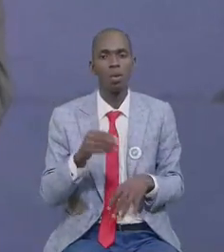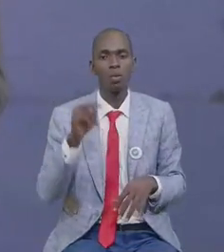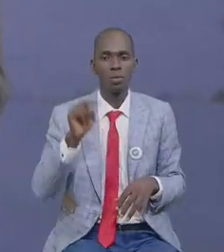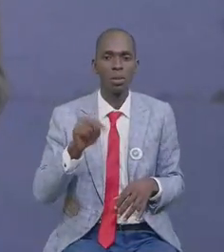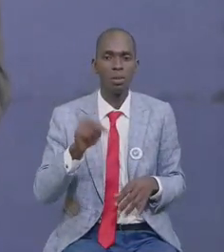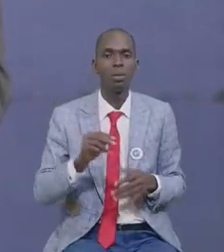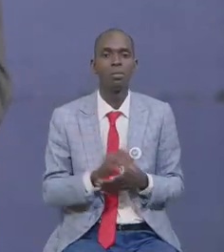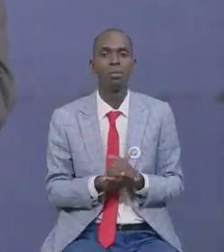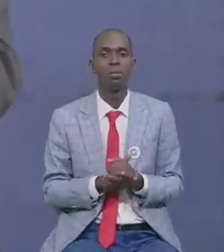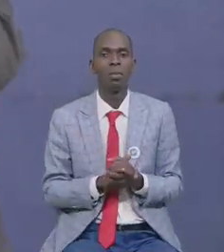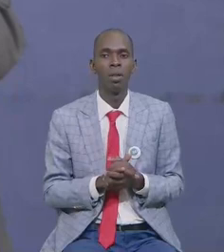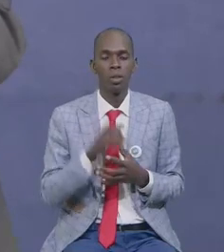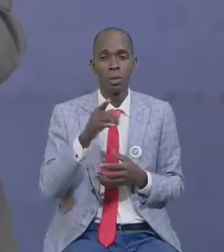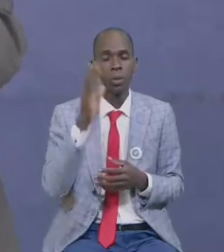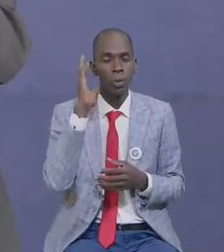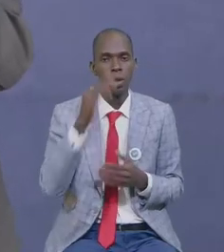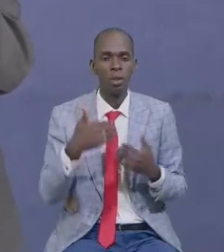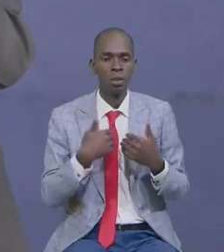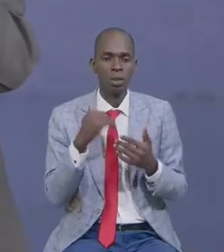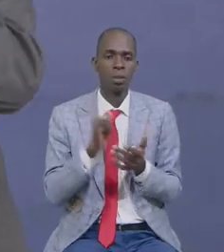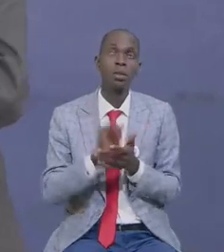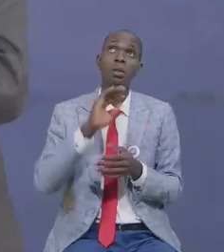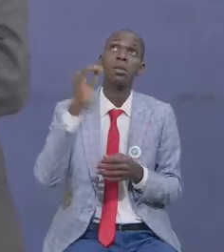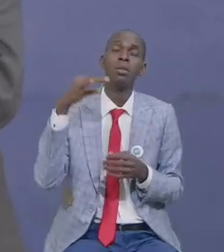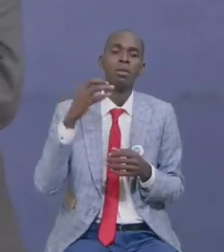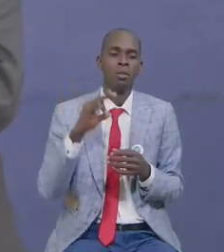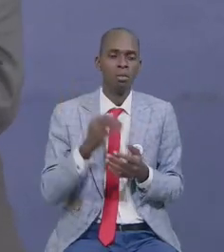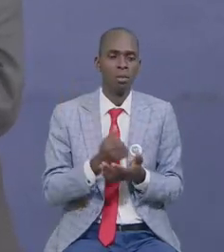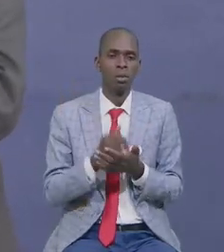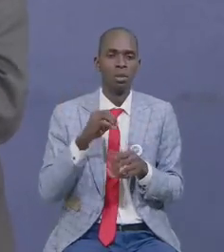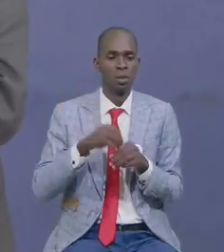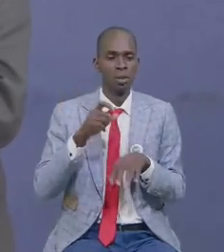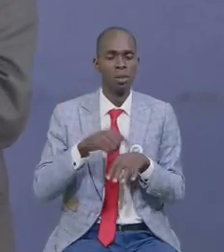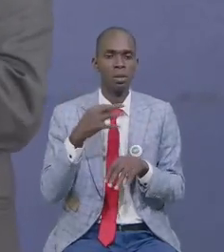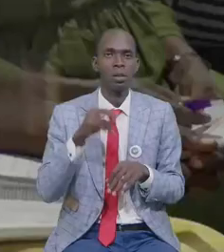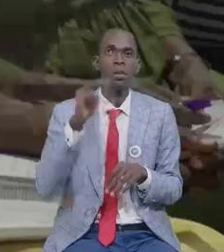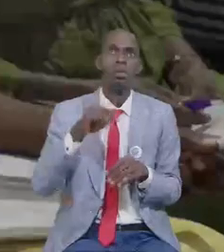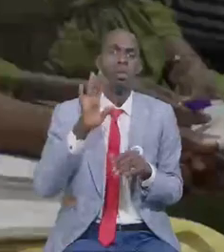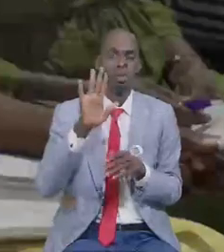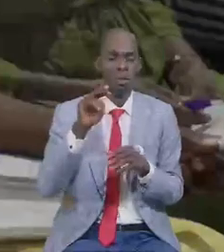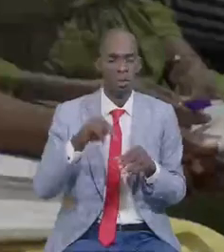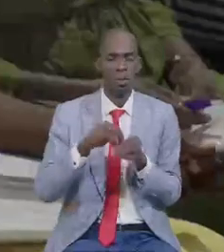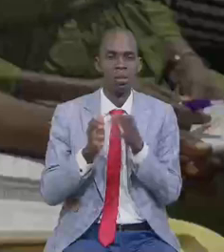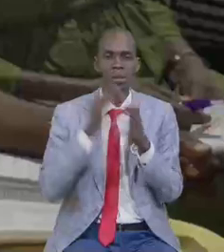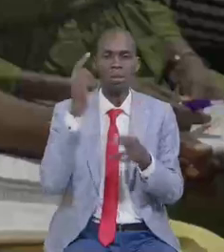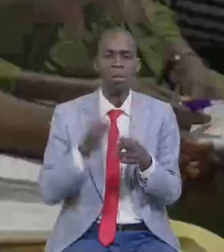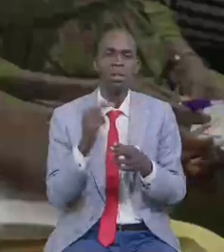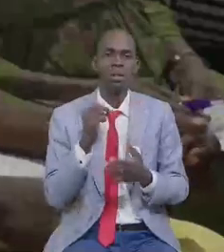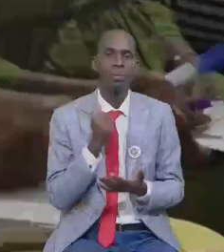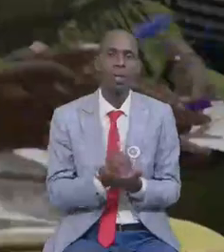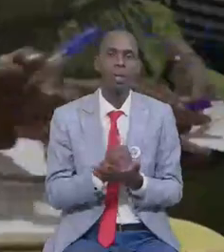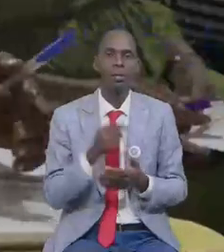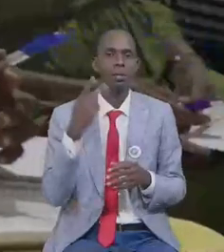besoins. Et tu auras cette grâce pour secours dans tes besoins.